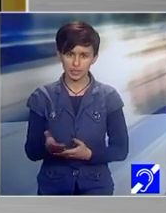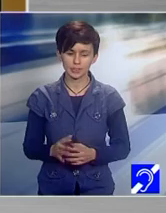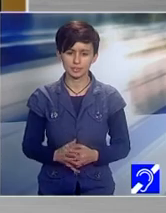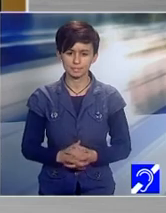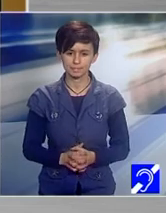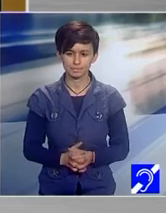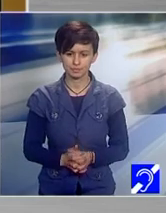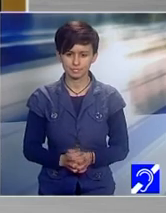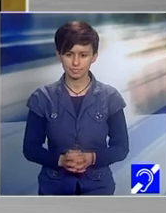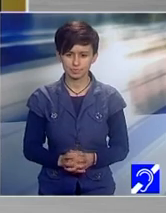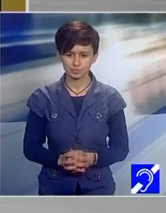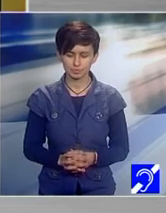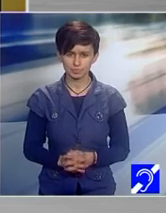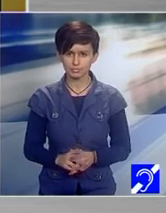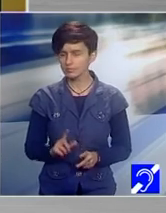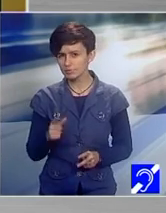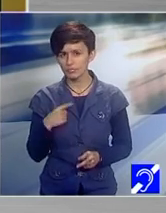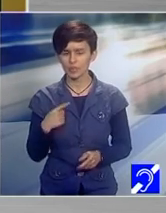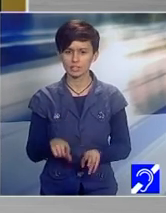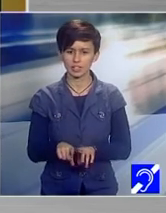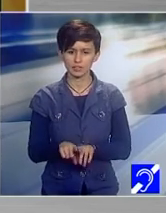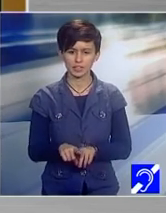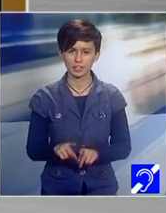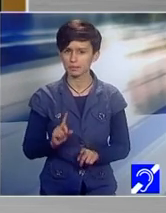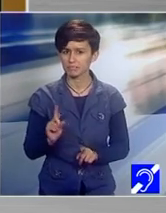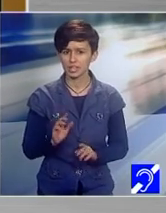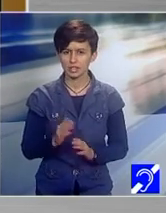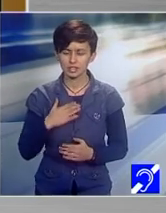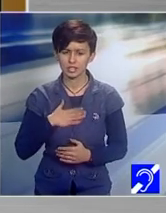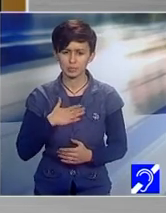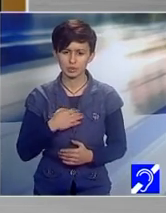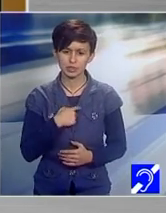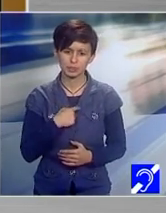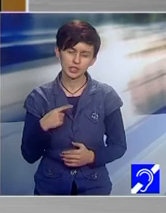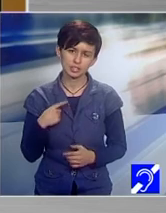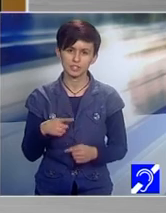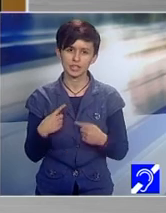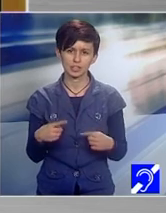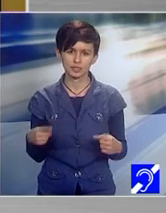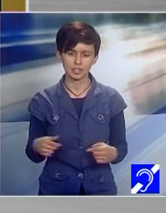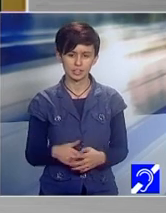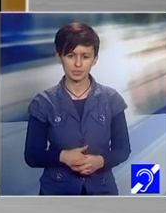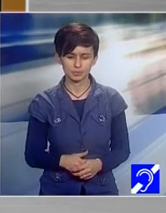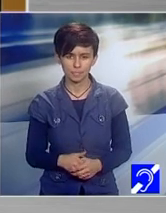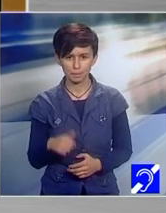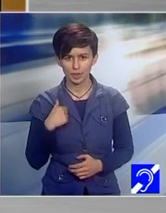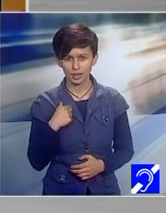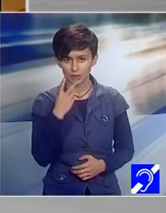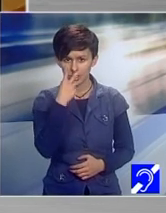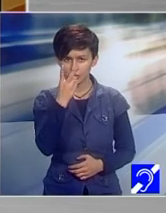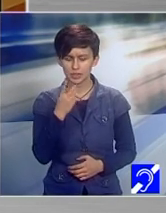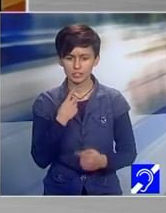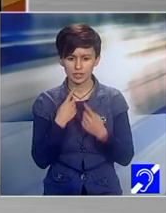este la fel de neatractivă. Poate să fie în măsuri diferite. Am mai văzut că se discută